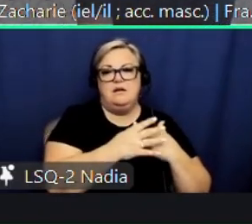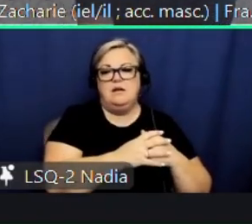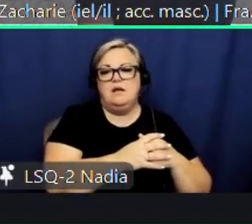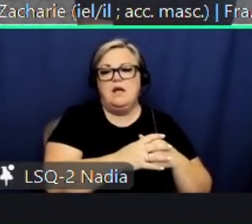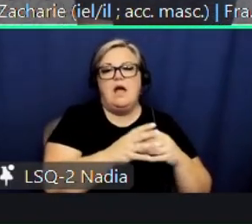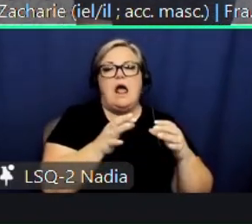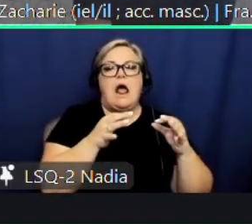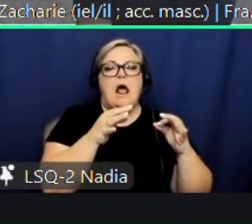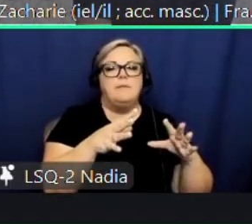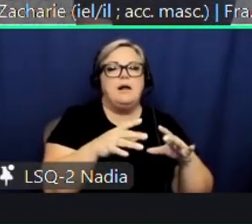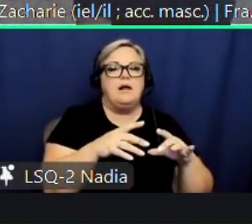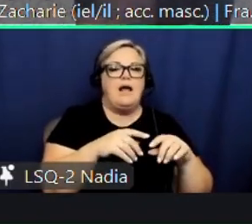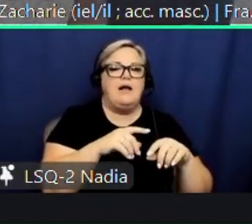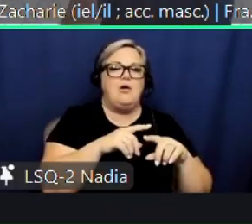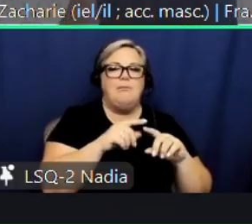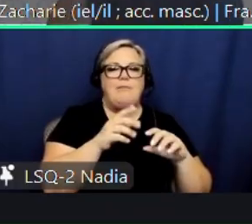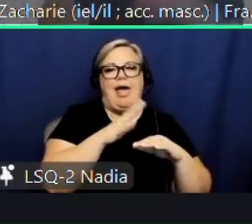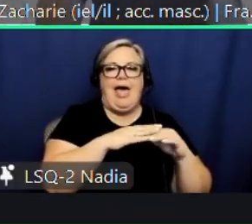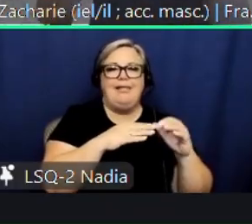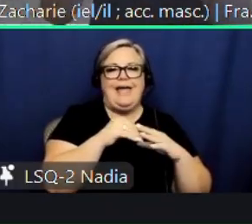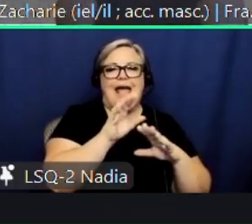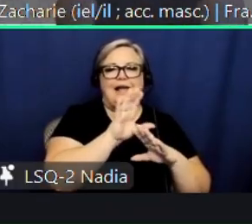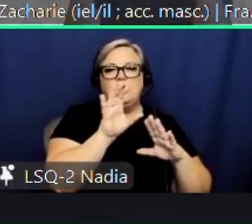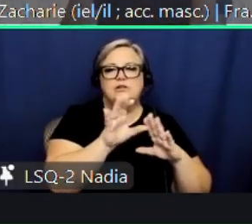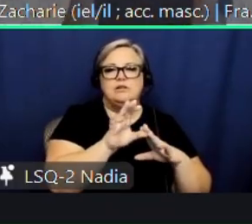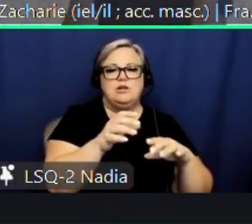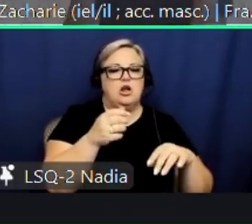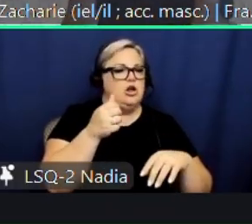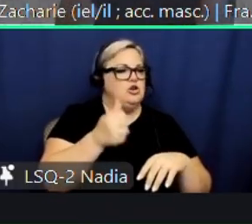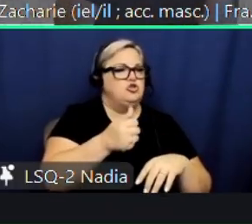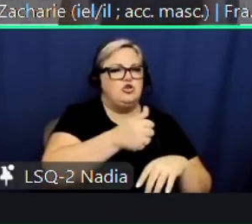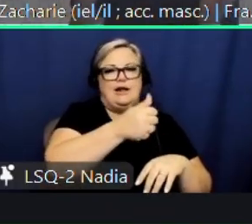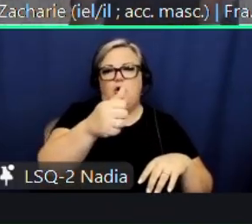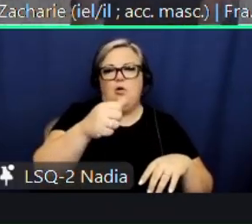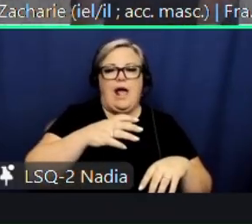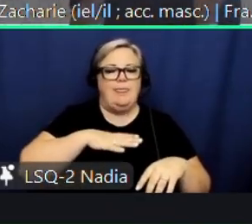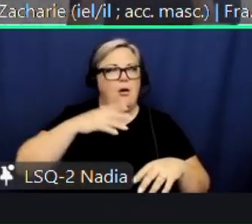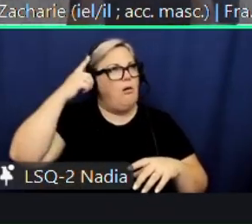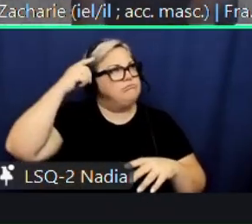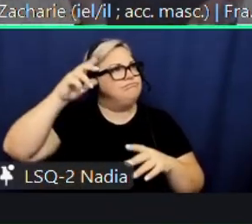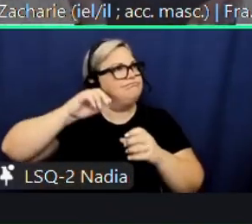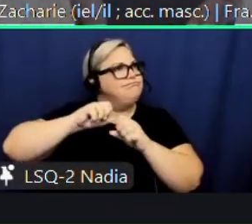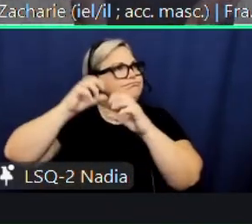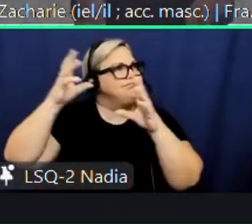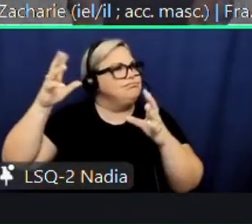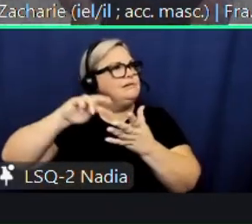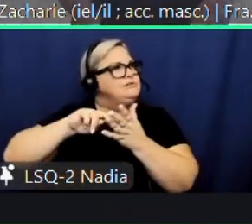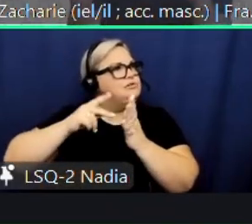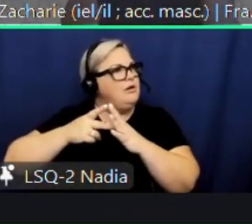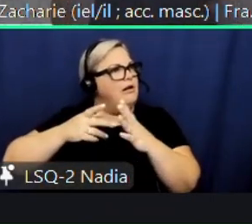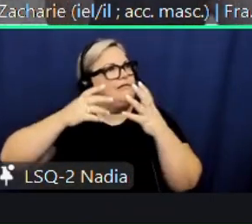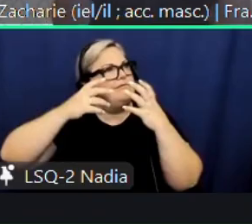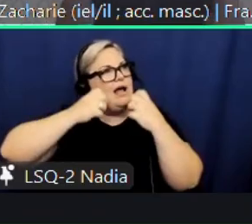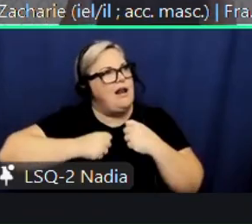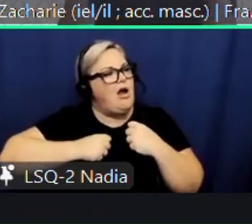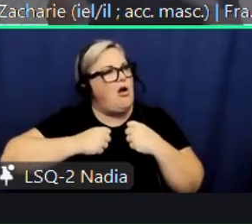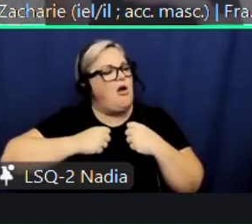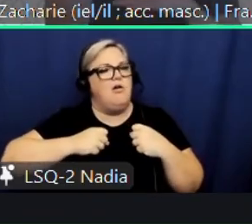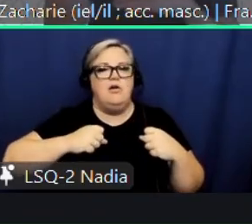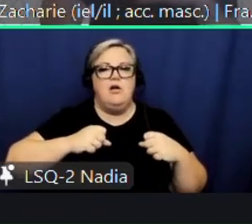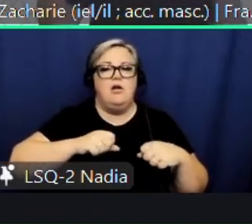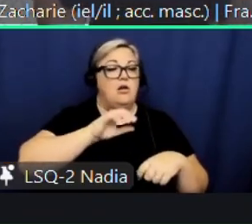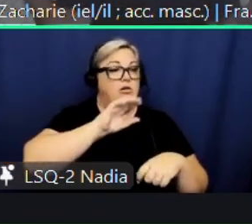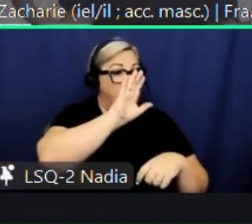une approche interculturelle. Chaque personne arrive avec son enveloppe de sens, ses valeurs et ses présupposés. Vous avez votre